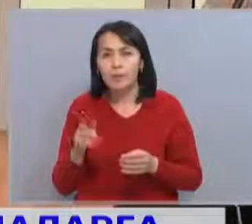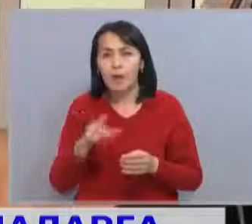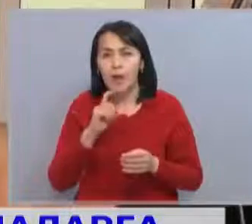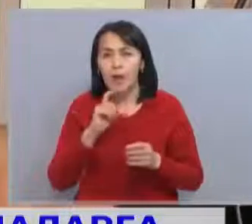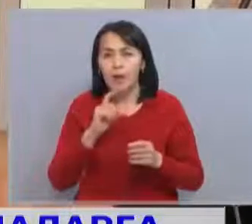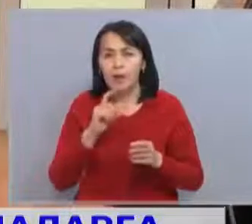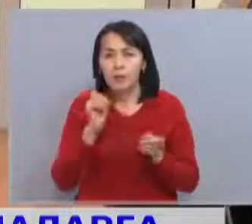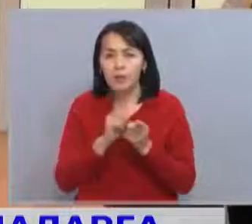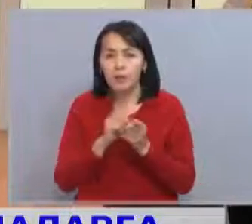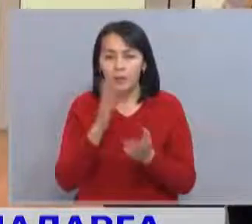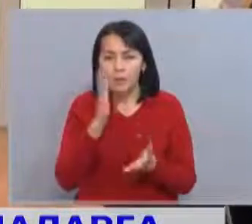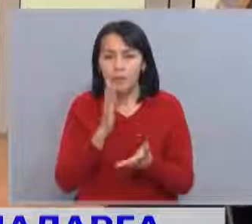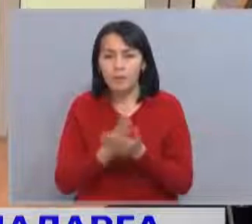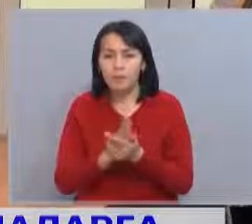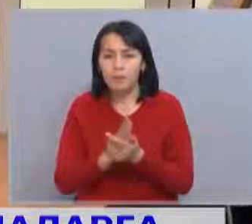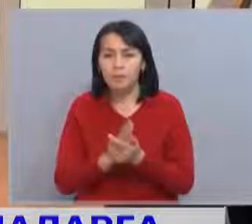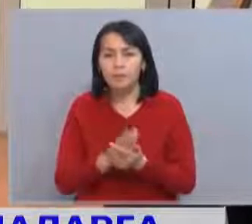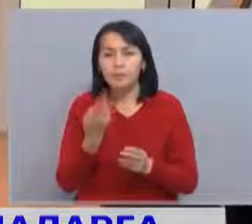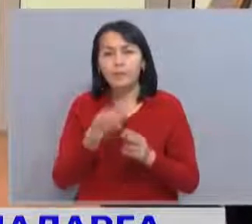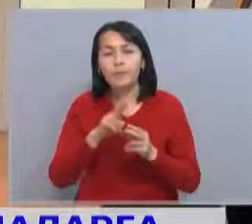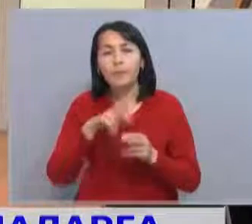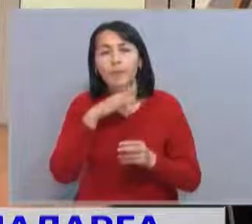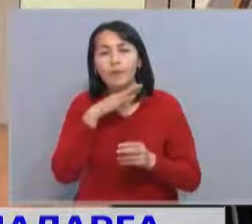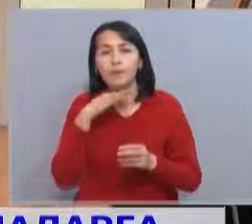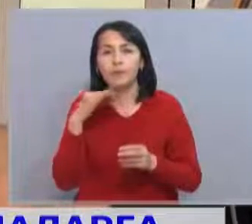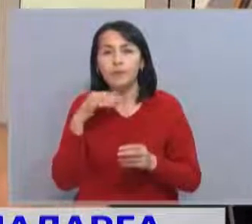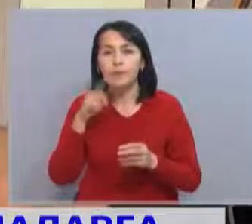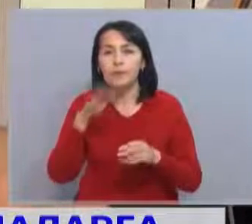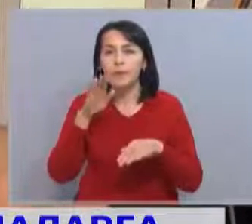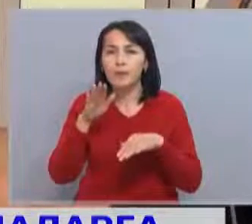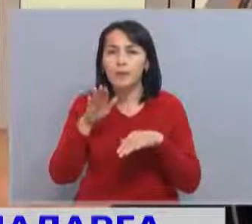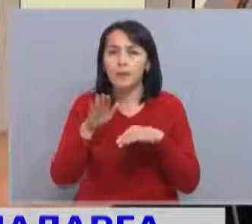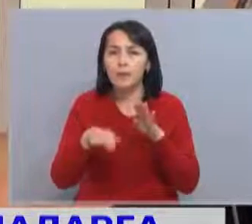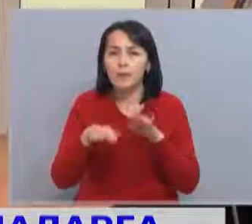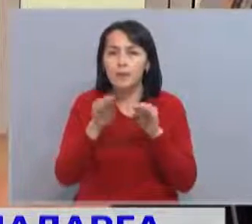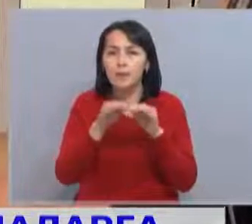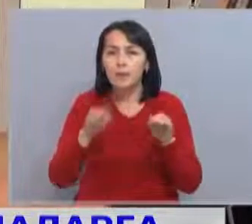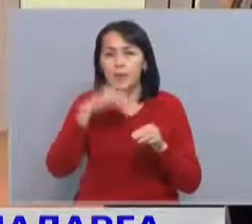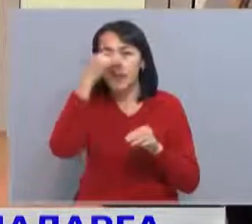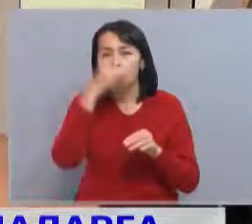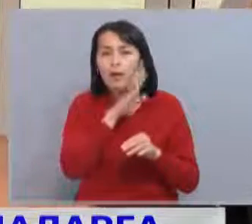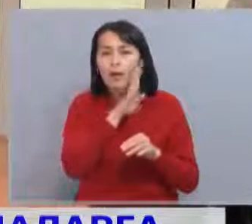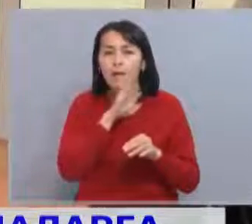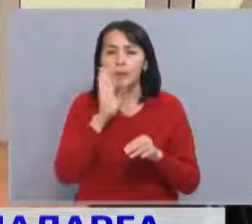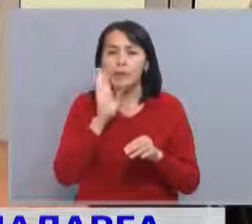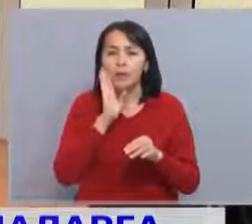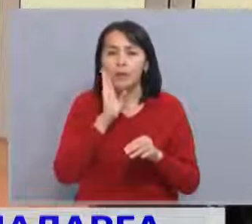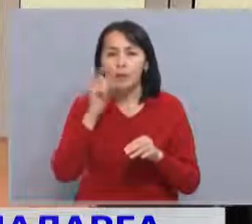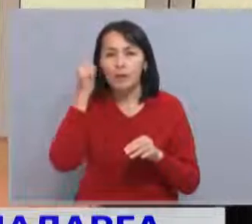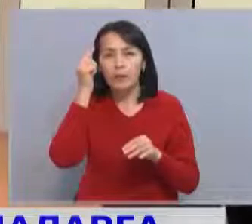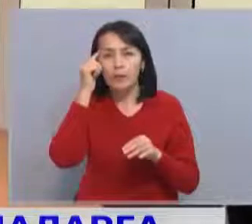деген дәрежелерге дейін жеткізетін болады. Сондықтан көбіне ерекше балалардың аналарының мынау